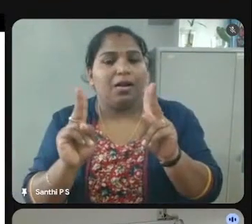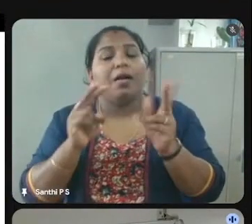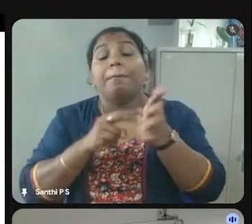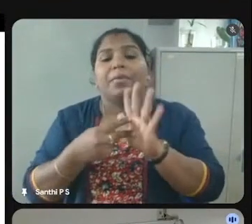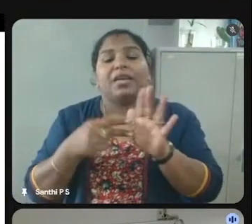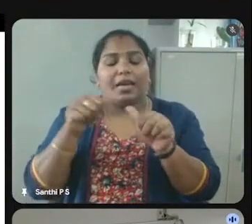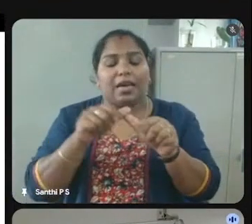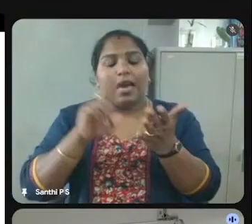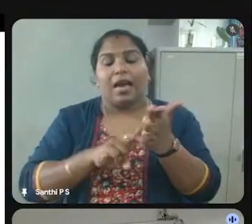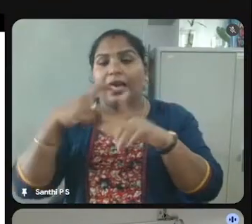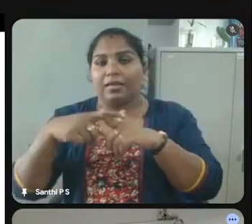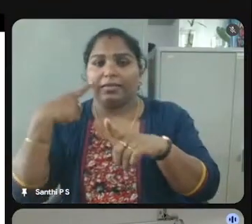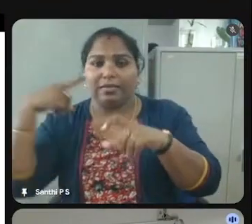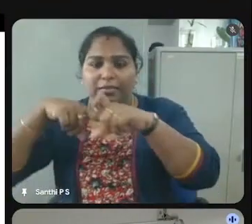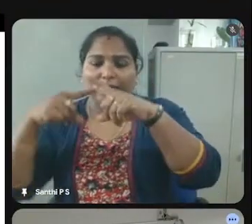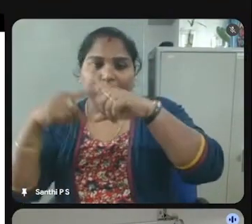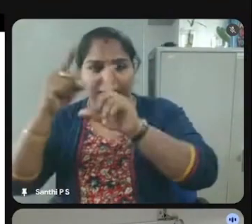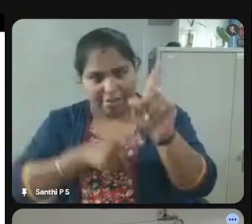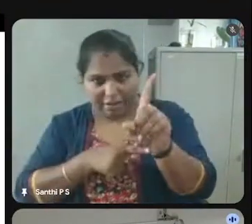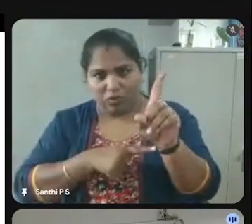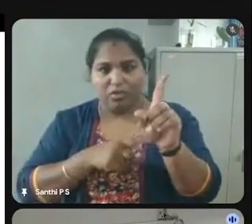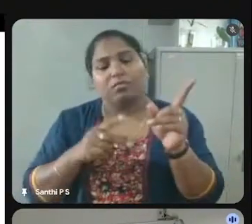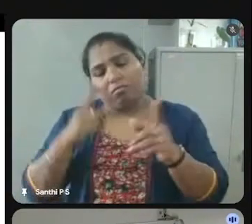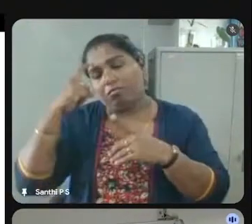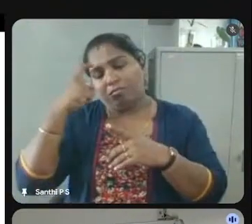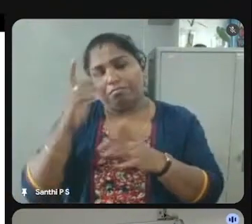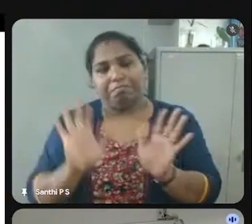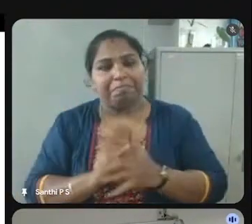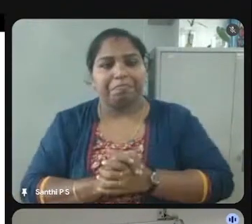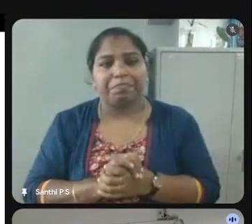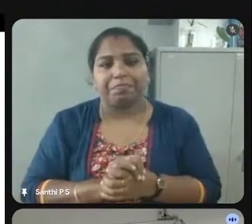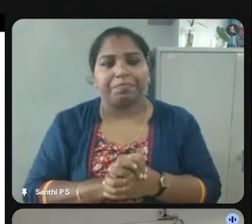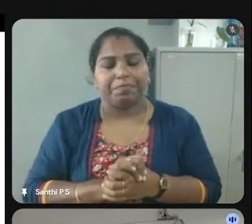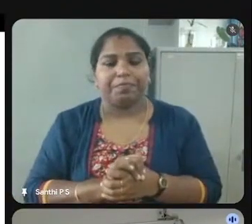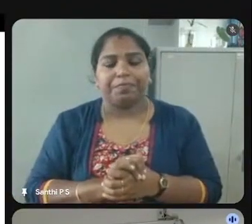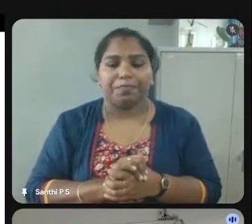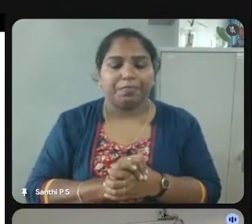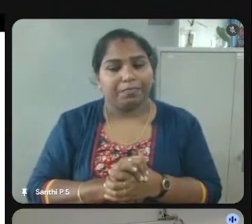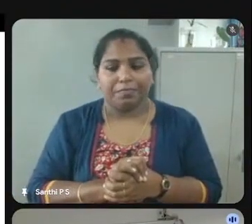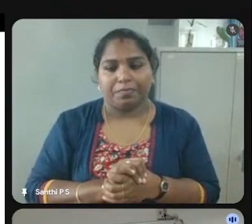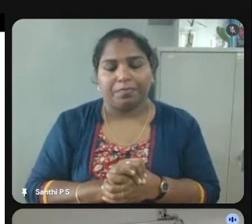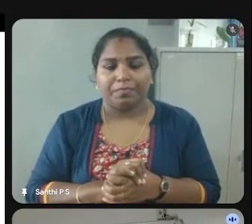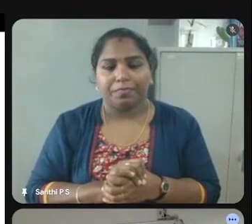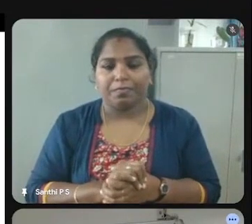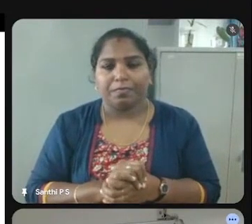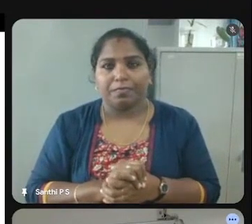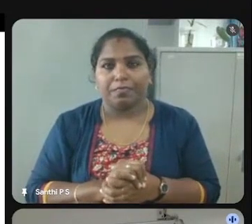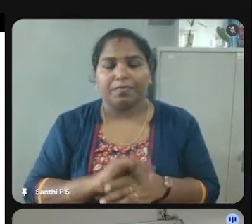എപ്പോഴും ഭയങ്കരമായ ആശങ്കയും വെപ്രാളവും ഒക്കെ കൊണ്ടുവരുന്ന ഒരു രീതി, ആങ്സൈറ്റി ഇഷ്യൂസ് ഒരുപാട് പേരിൽ